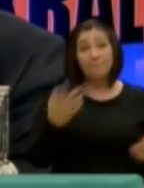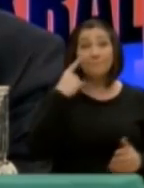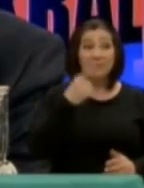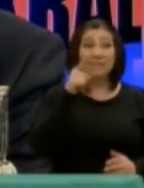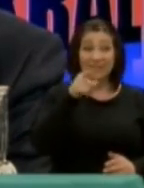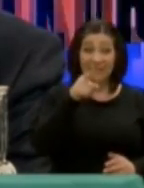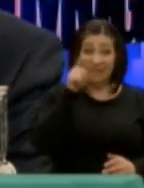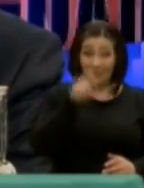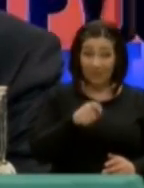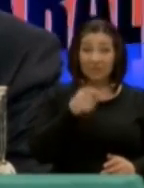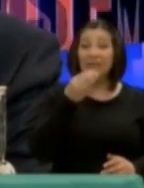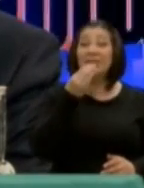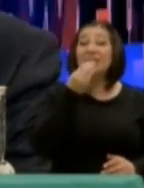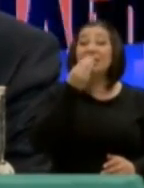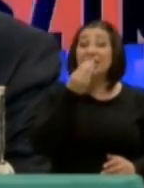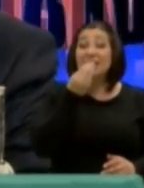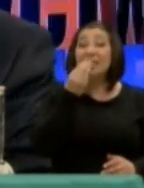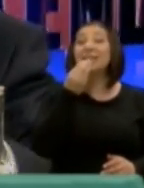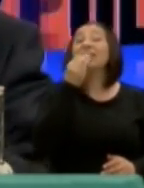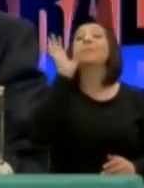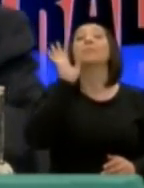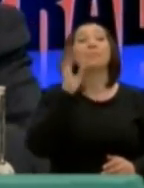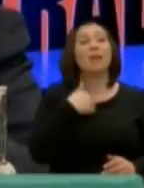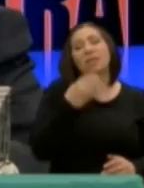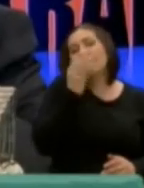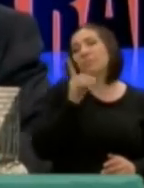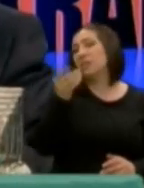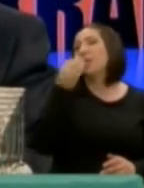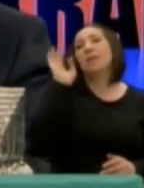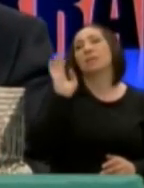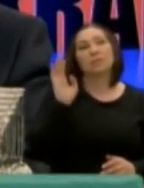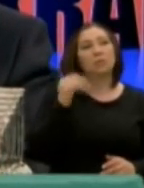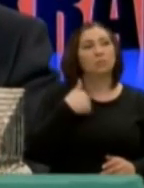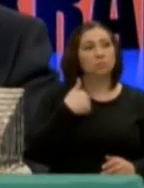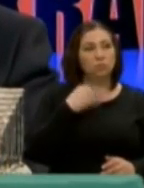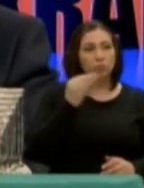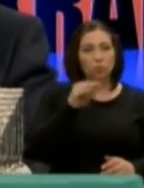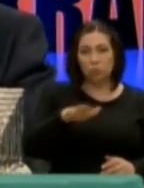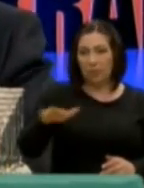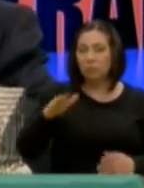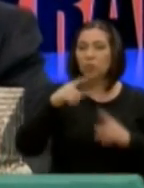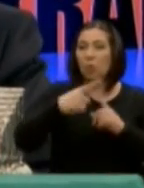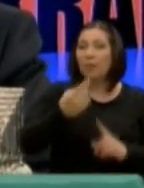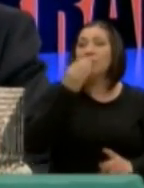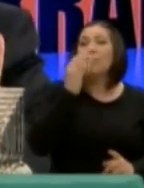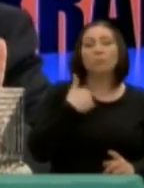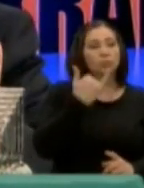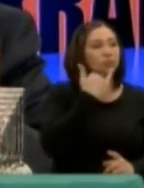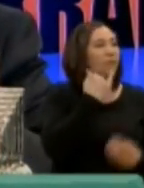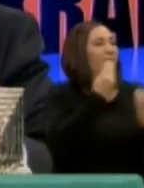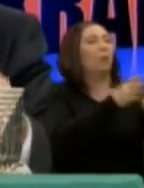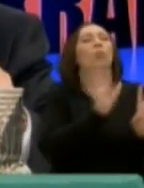ürüne yemediğiniz yedirmeme prensibi varsa ben yemediğimi yedirmiyorum. Çocuklarıma, torunlarıma yedirmediğimi müşteri yedirmiyorum. Bu